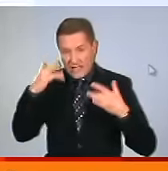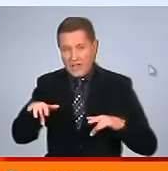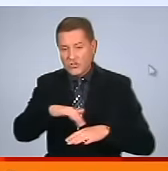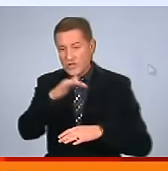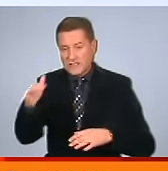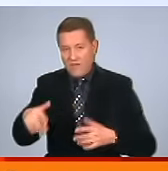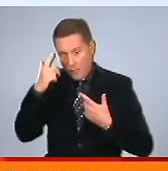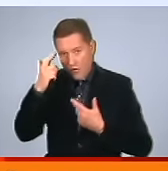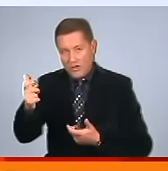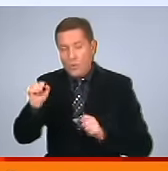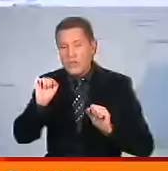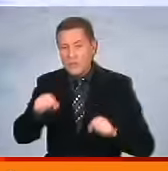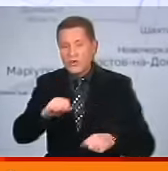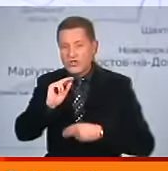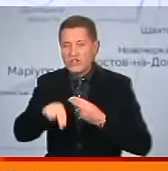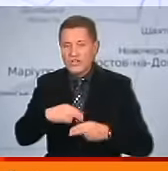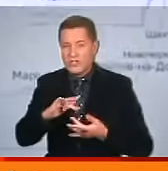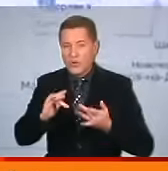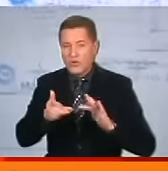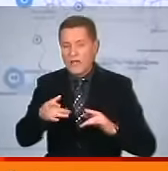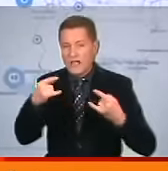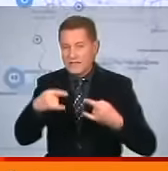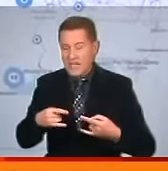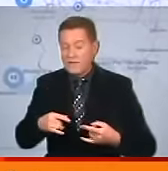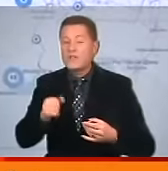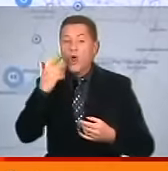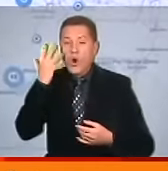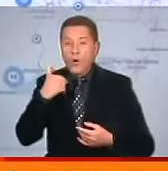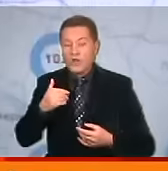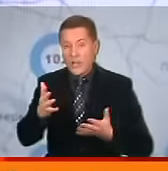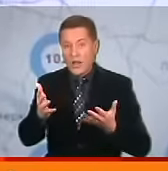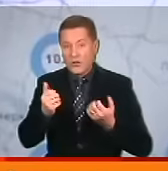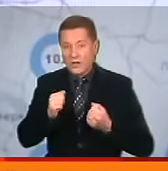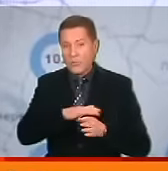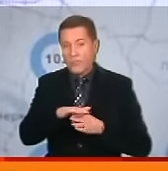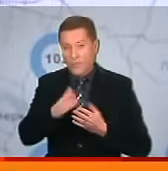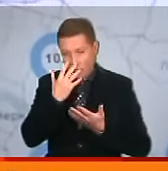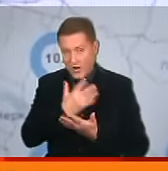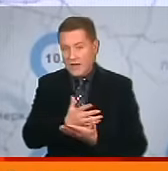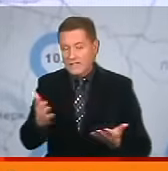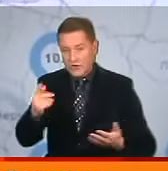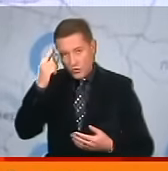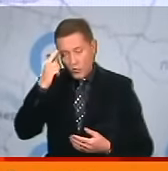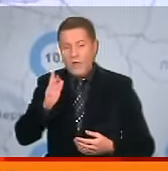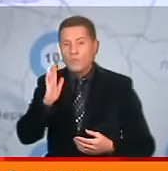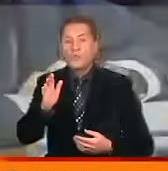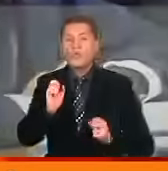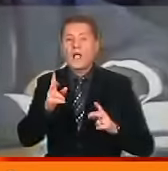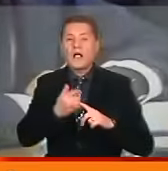нелегальний смітник можна через онлайн-сервіс. Коли отримають повну картину, тоді гадатимуть, як це заладнати.